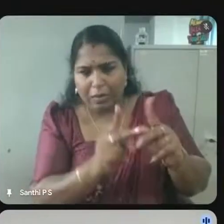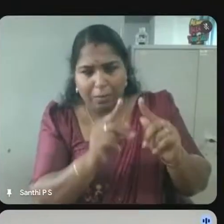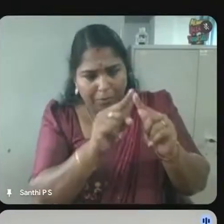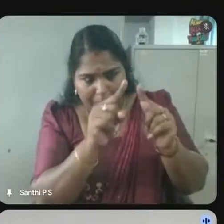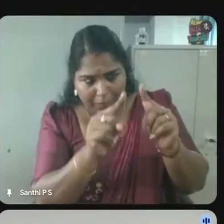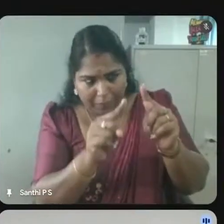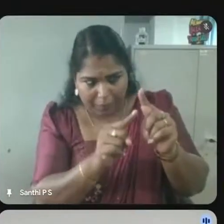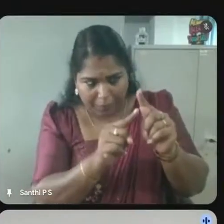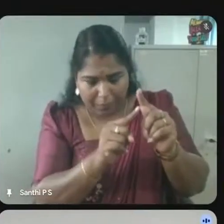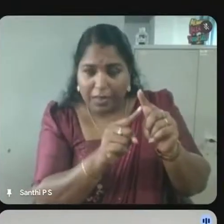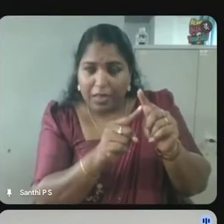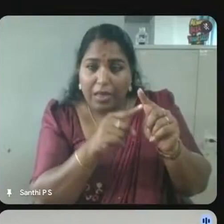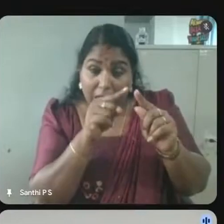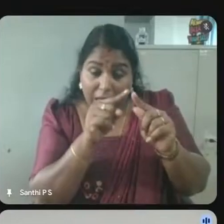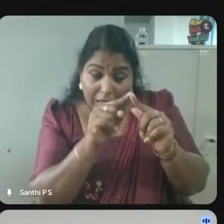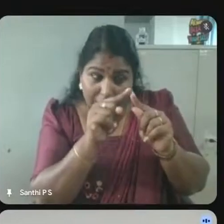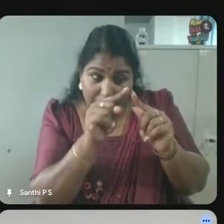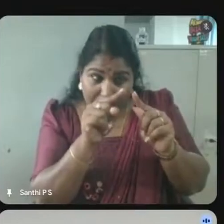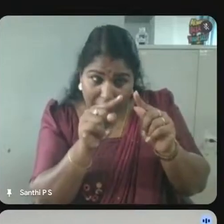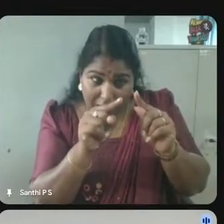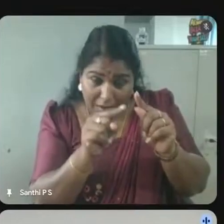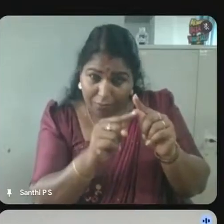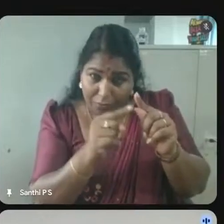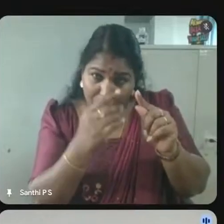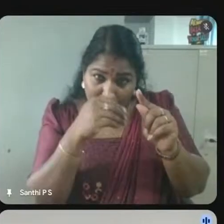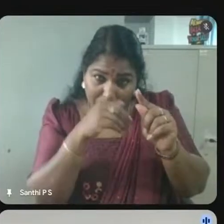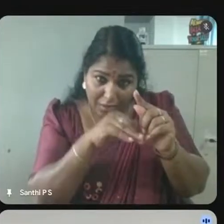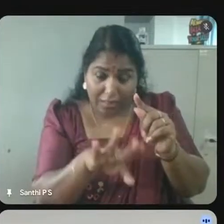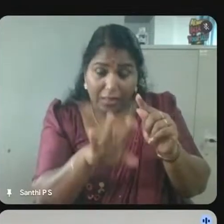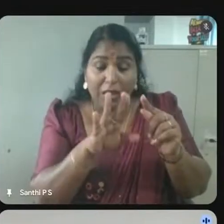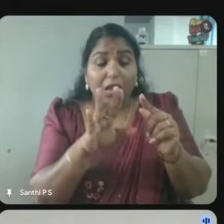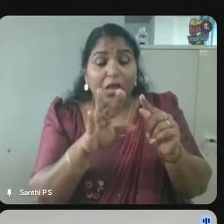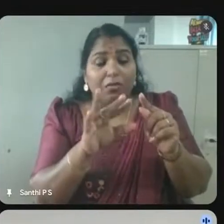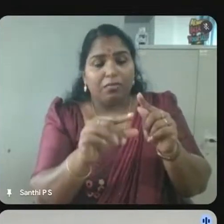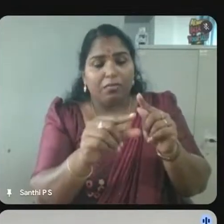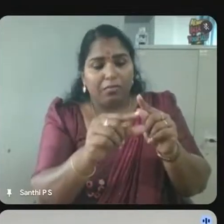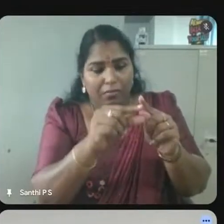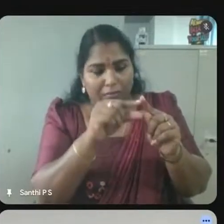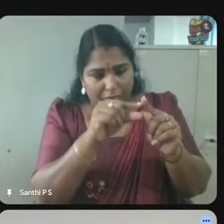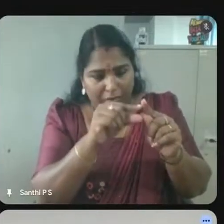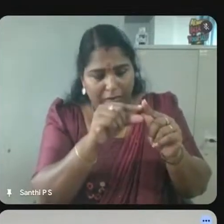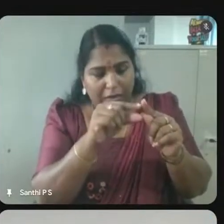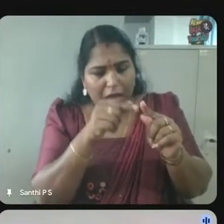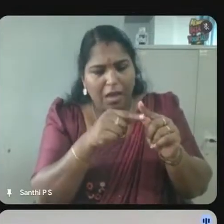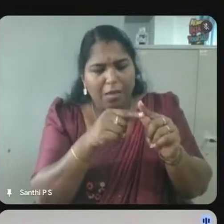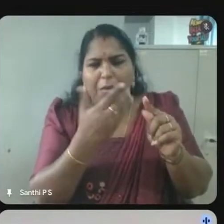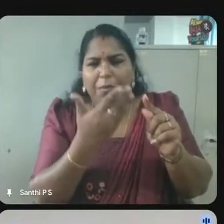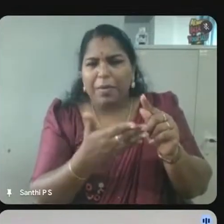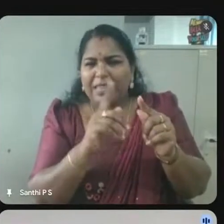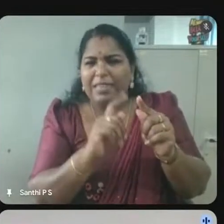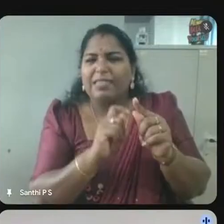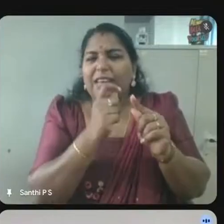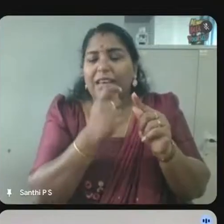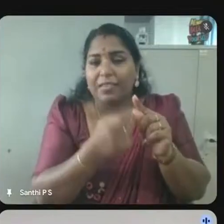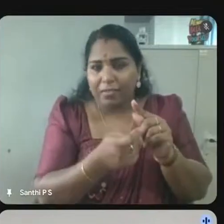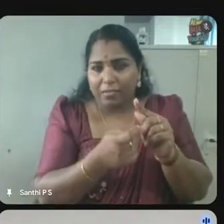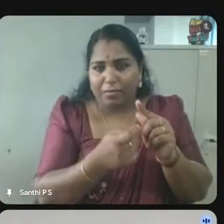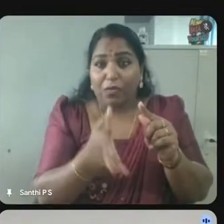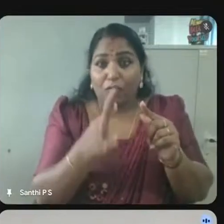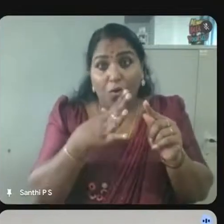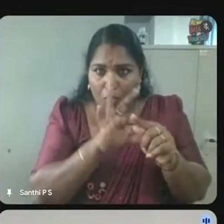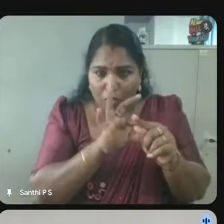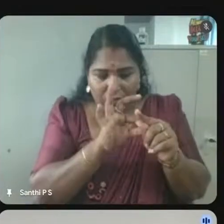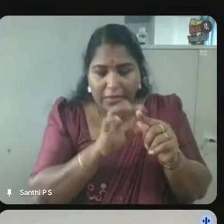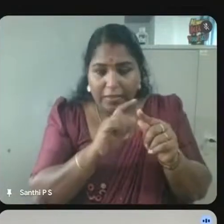പറ്റുള്ളൂ. ഈ ക്യാപ്സ്യൂളിൽ ഒറിജിനൽ ആയിട്ടുള്ള കാറ്ററാക്ടിന്റെ ചേഞ്ച് ഈ ക്യാപ്സ്യൂളിലും വരാം. അങ്ങനെ ദാറ്റ് ഇസ് എ നോർമൽ തിങ്, ദാറ്റ് ഇസ് നോൺ